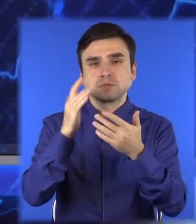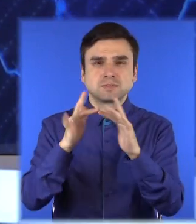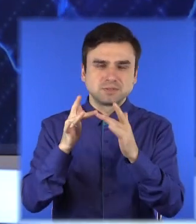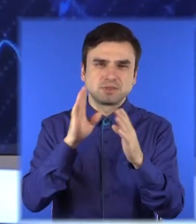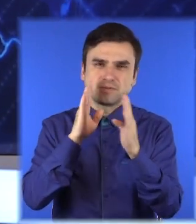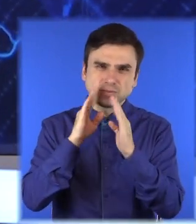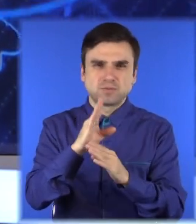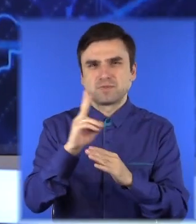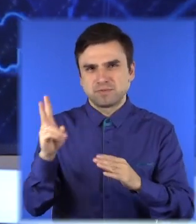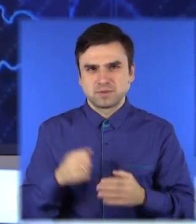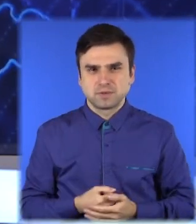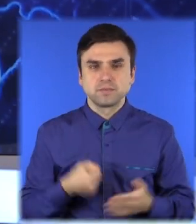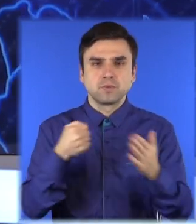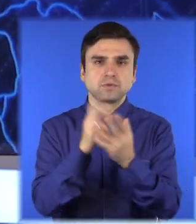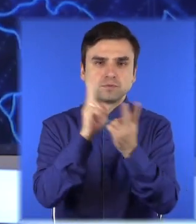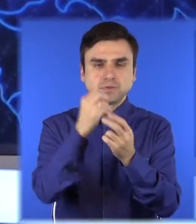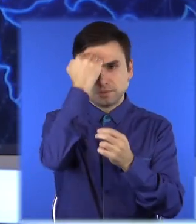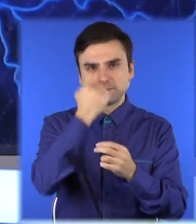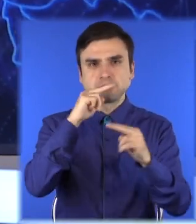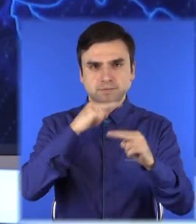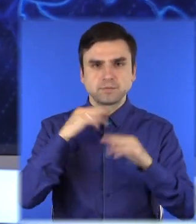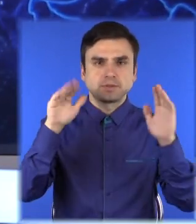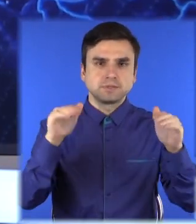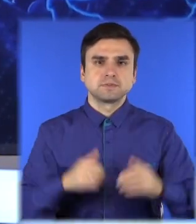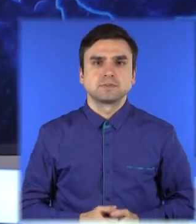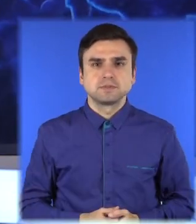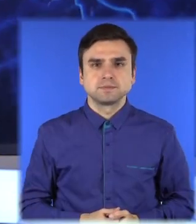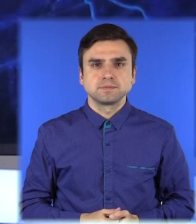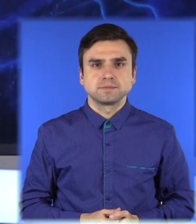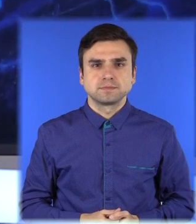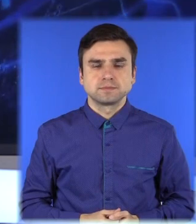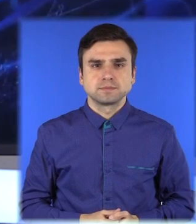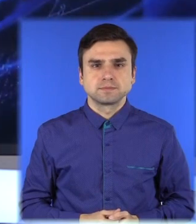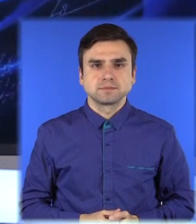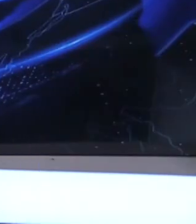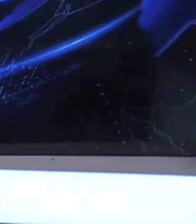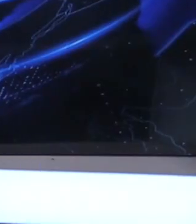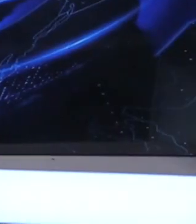студії працювала Наталя Болдинська. Дякую за увагу і до зустрічі на Першому міському.